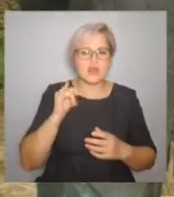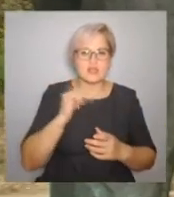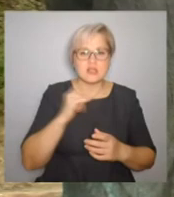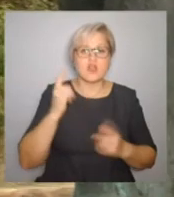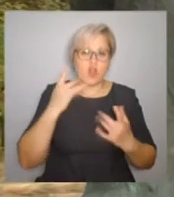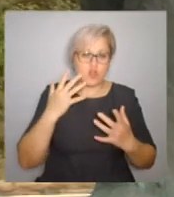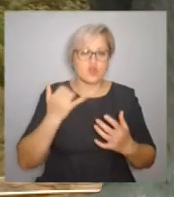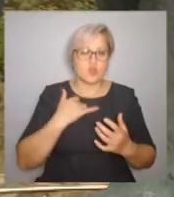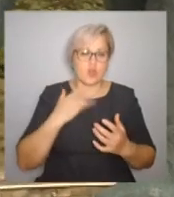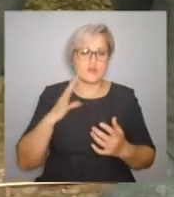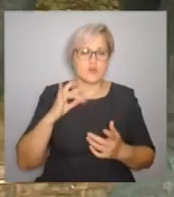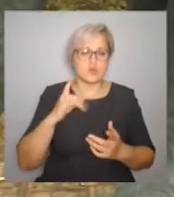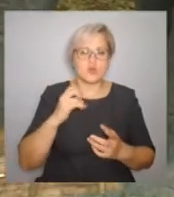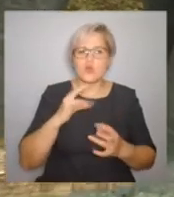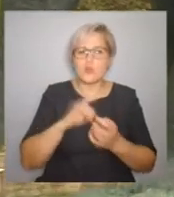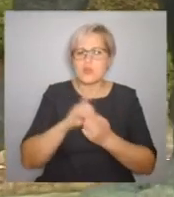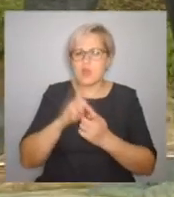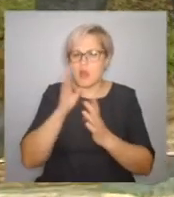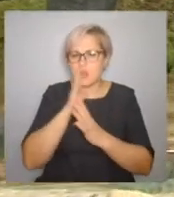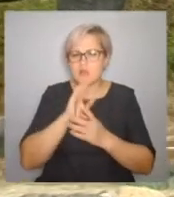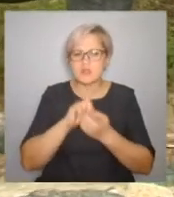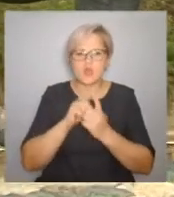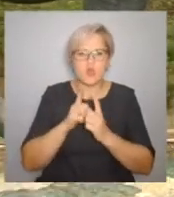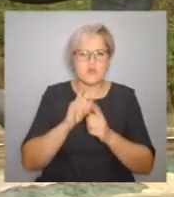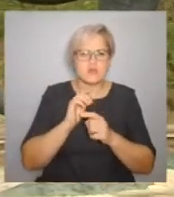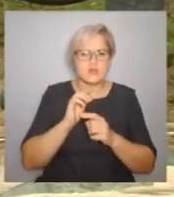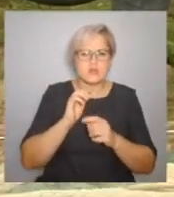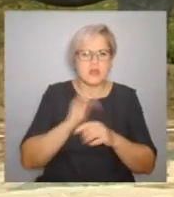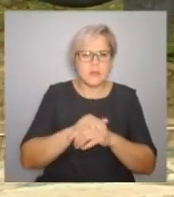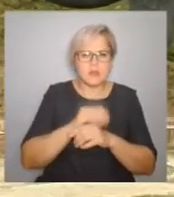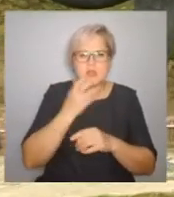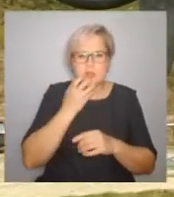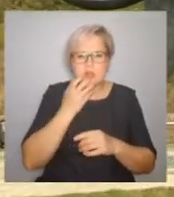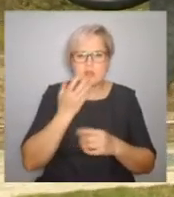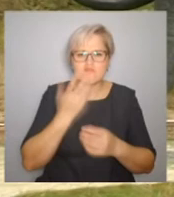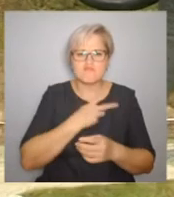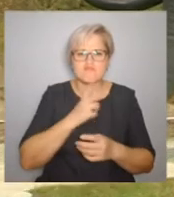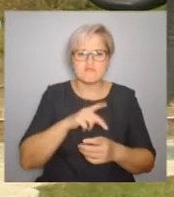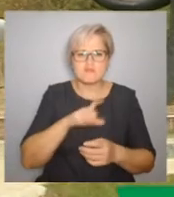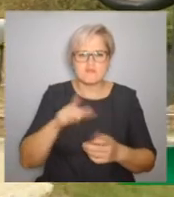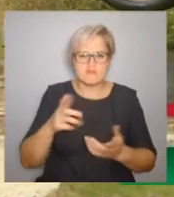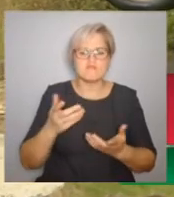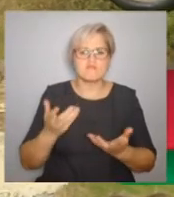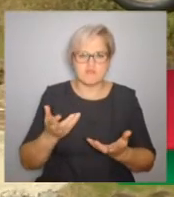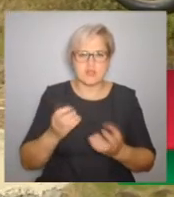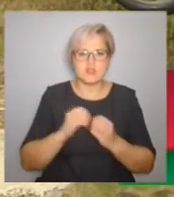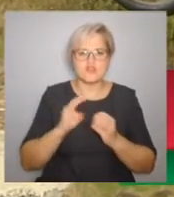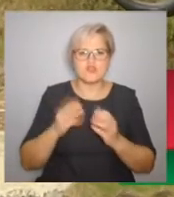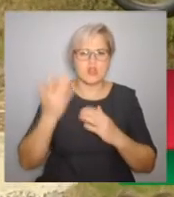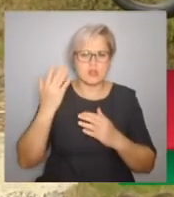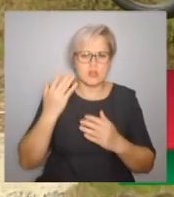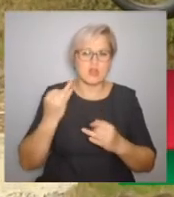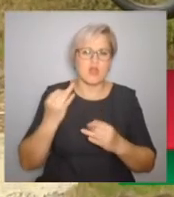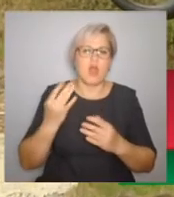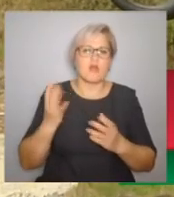значительно теплее. Умнели древние люди. Мамонты проиграли в эволюционной гонке за выживание, окончательно исчезнув 10 тысяч лет назад. Но они